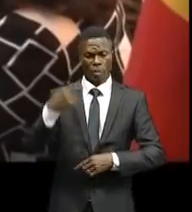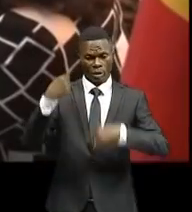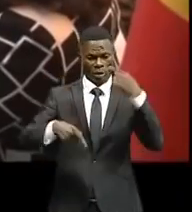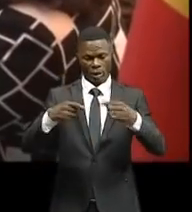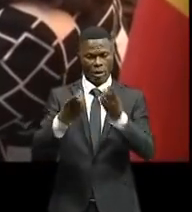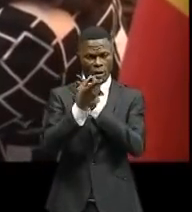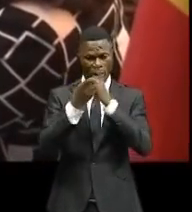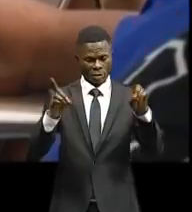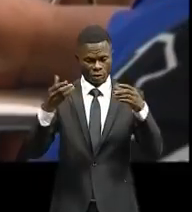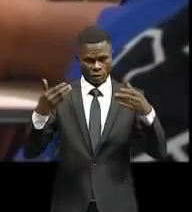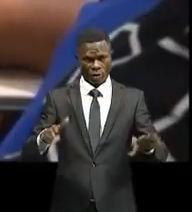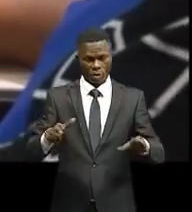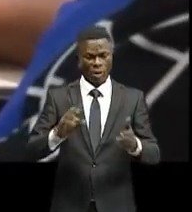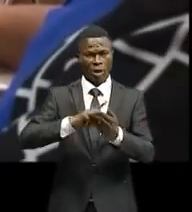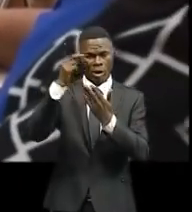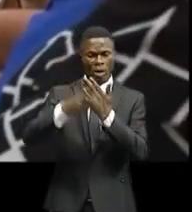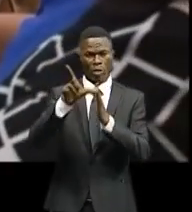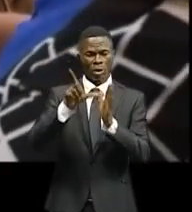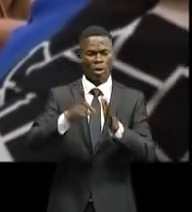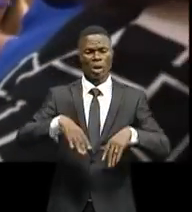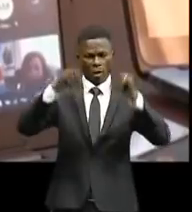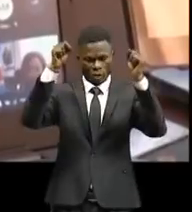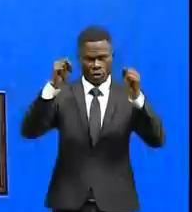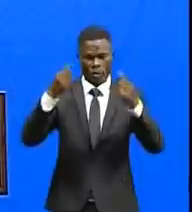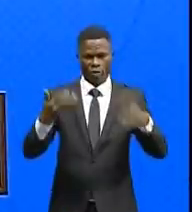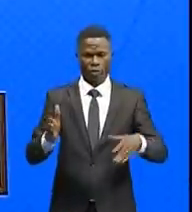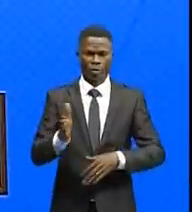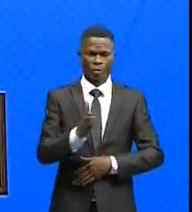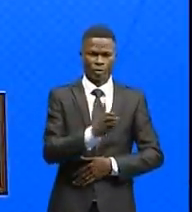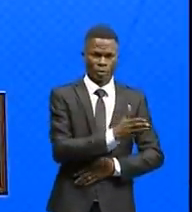et délibération, ce projet de loi a été adopté.